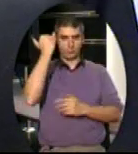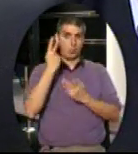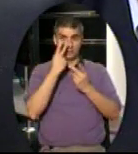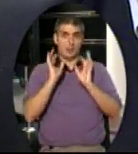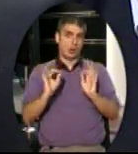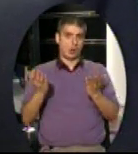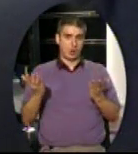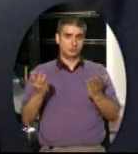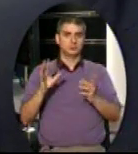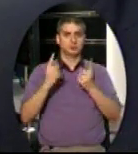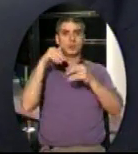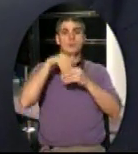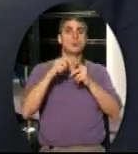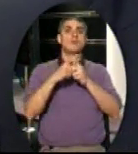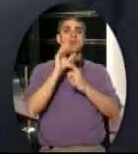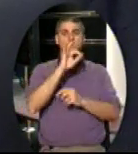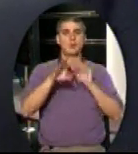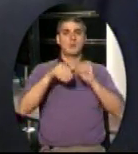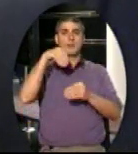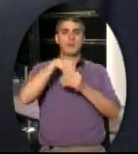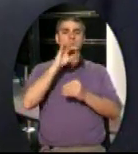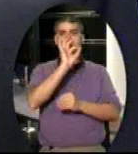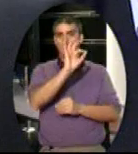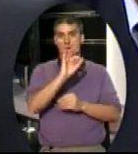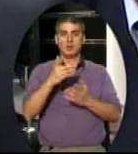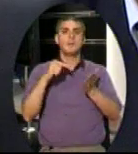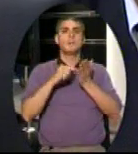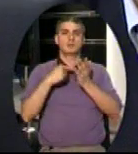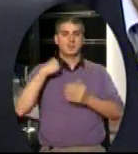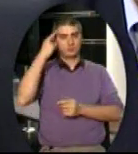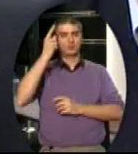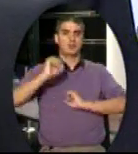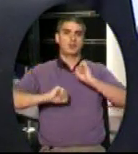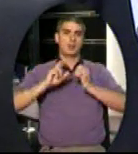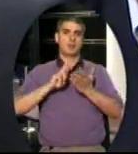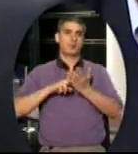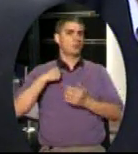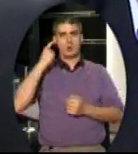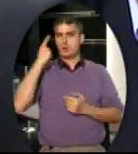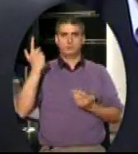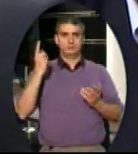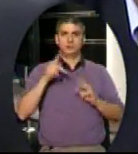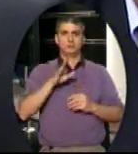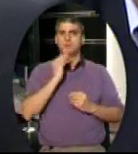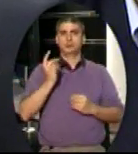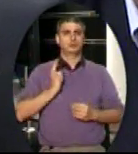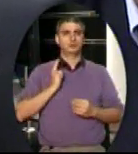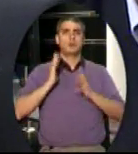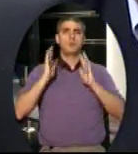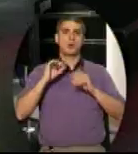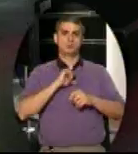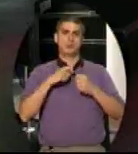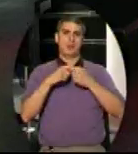לכאורה שקרו במפלגה שלו, בפריימריז שלו או שלה, ולכן אני חושב שהיא נהגה נכון. אני לא חושב שיש פה משהו אישי אלא מאוד